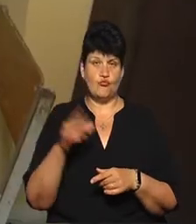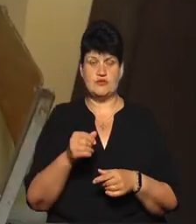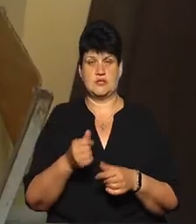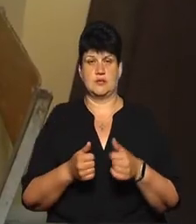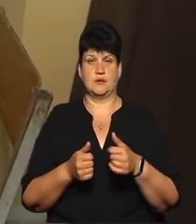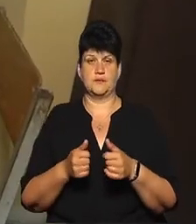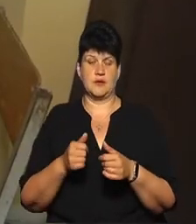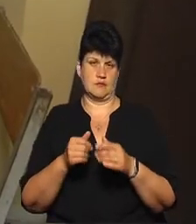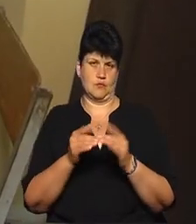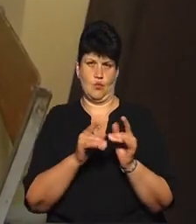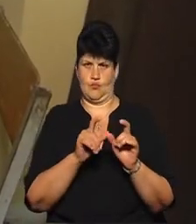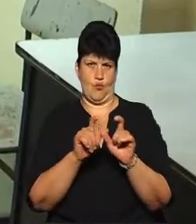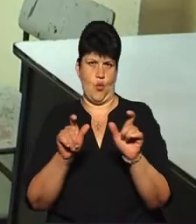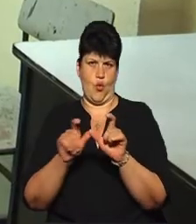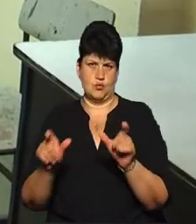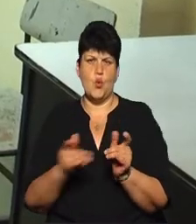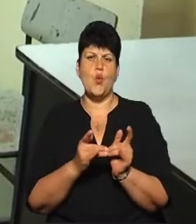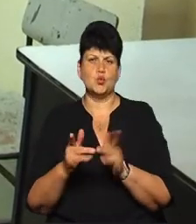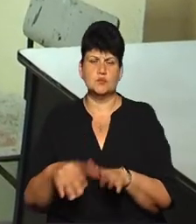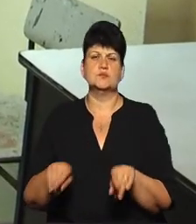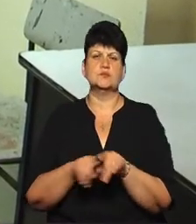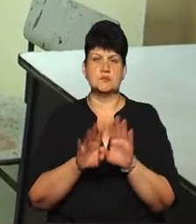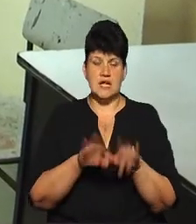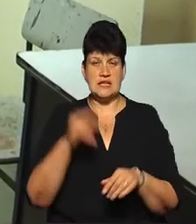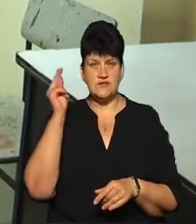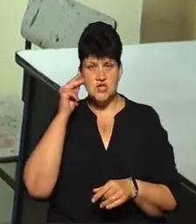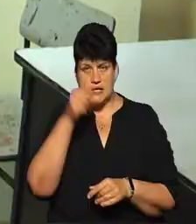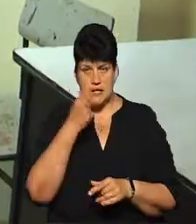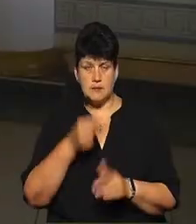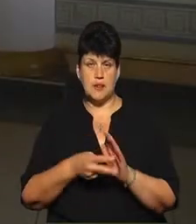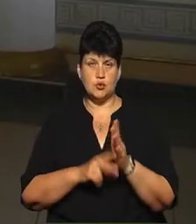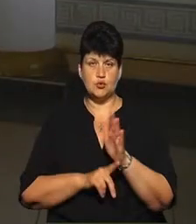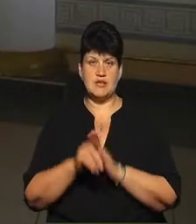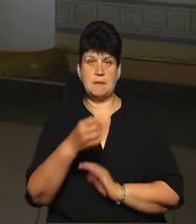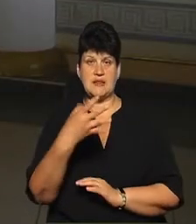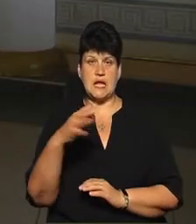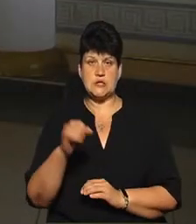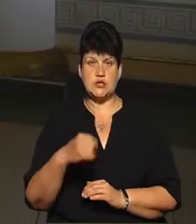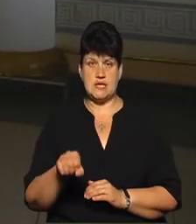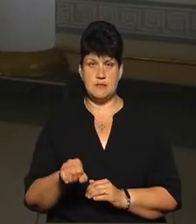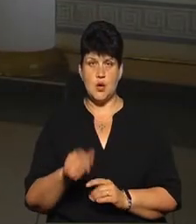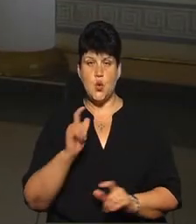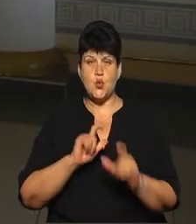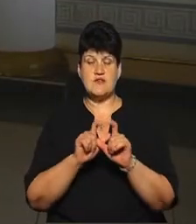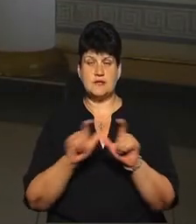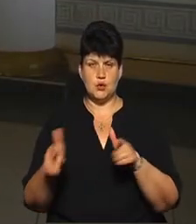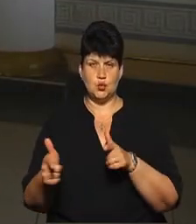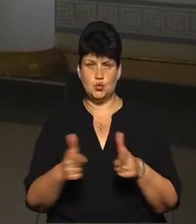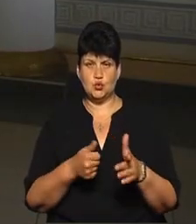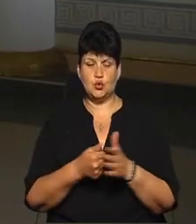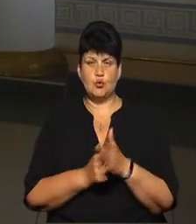в гуртожитках. Розповідає, навчальний рік планують розпочати з 15 серпня. Університет готується до початку